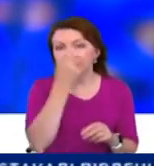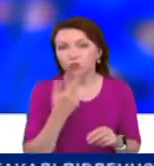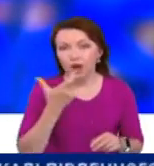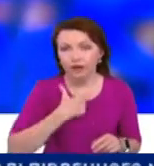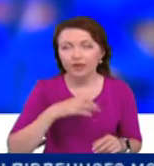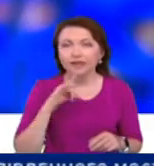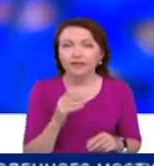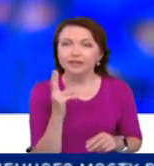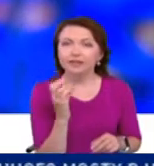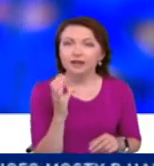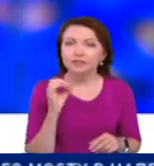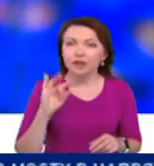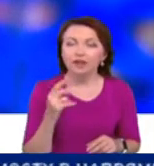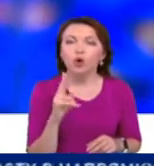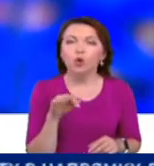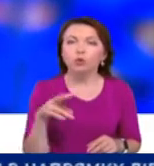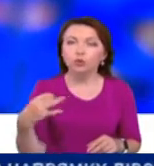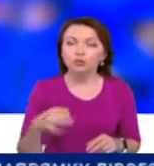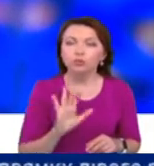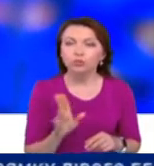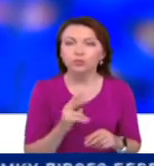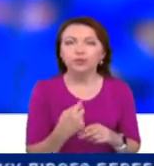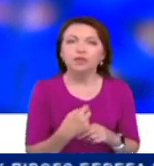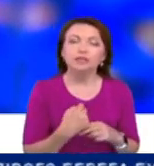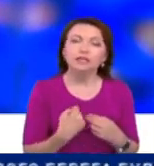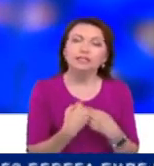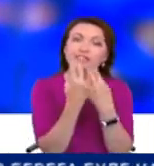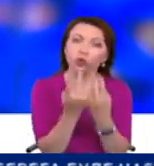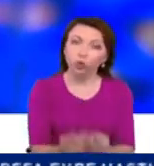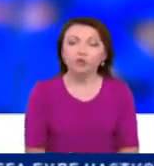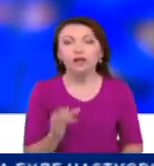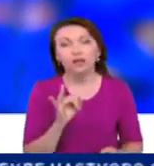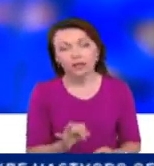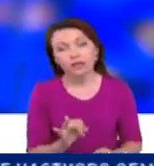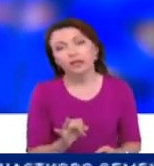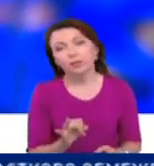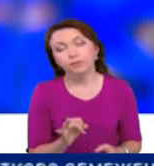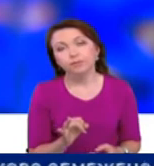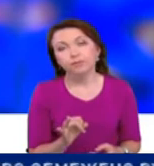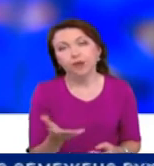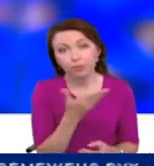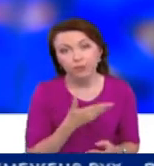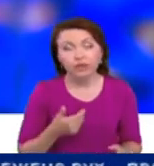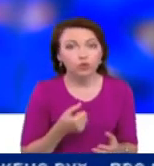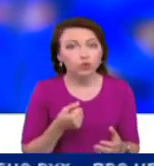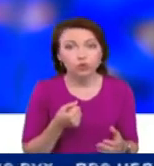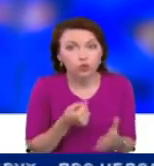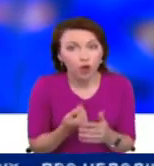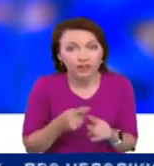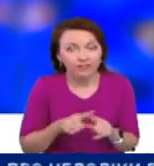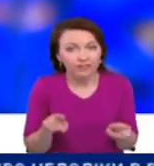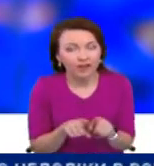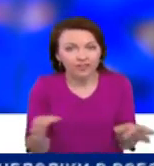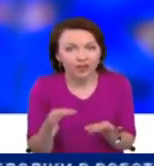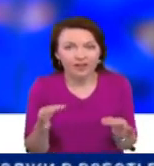также Кесарь и Колоди будут прыгать и синхронно. И мы до этого в таком формате никогда не